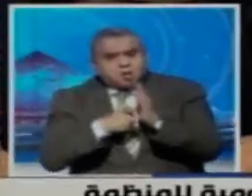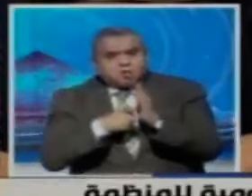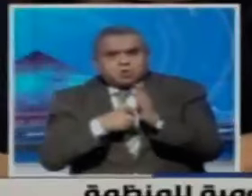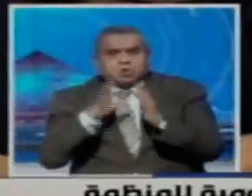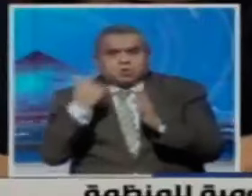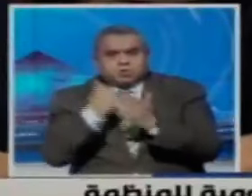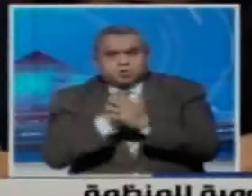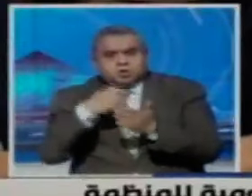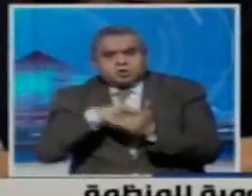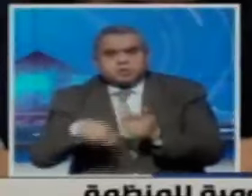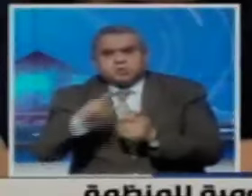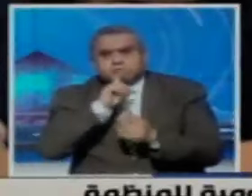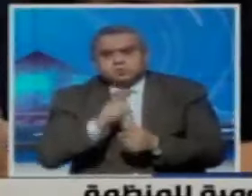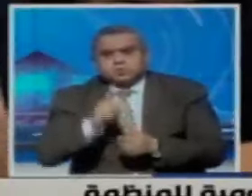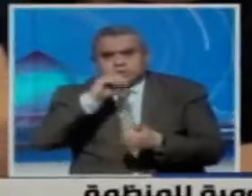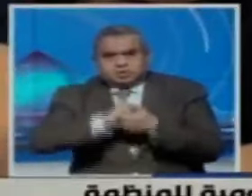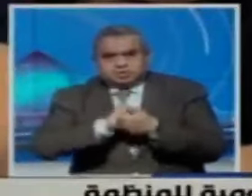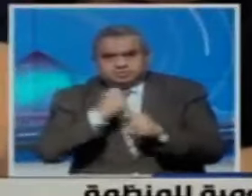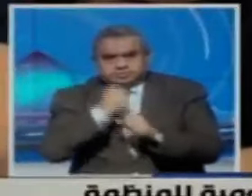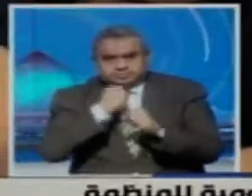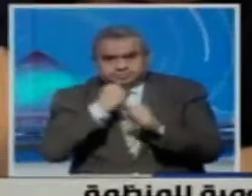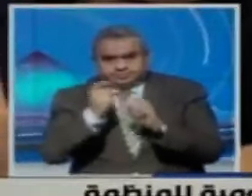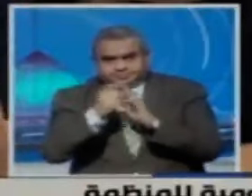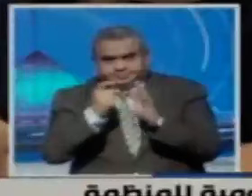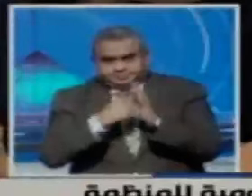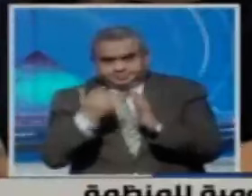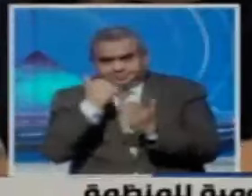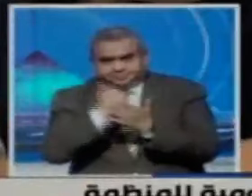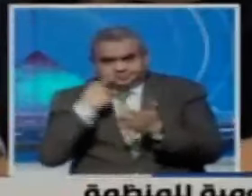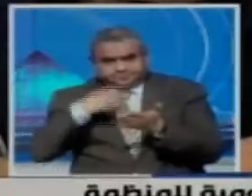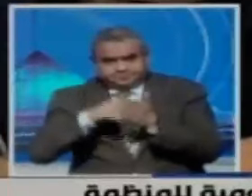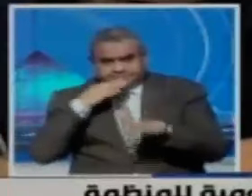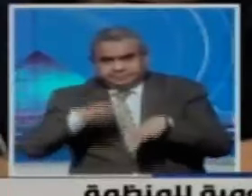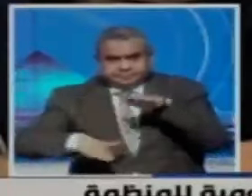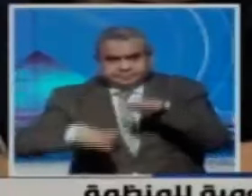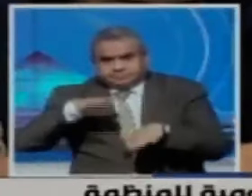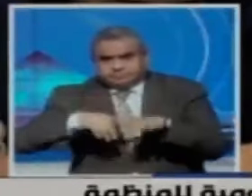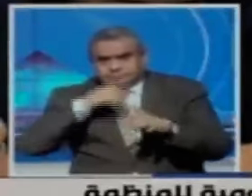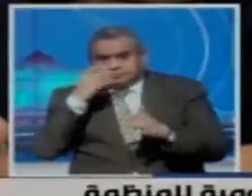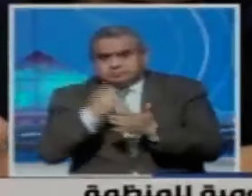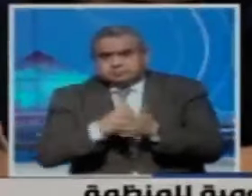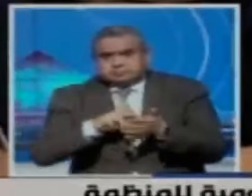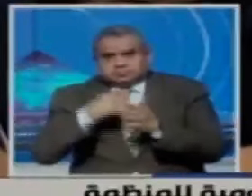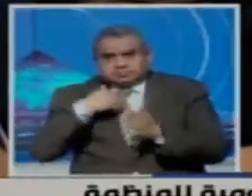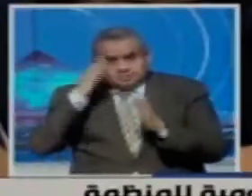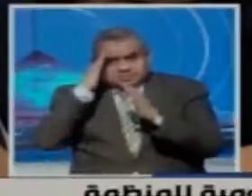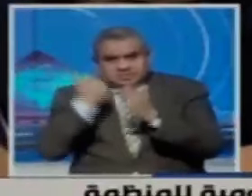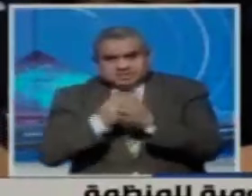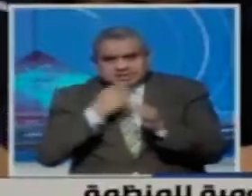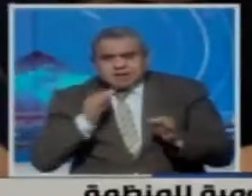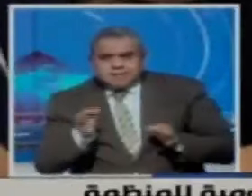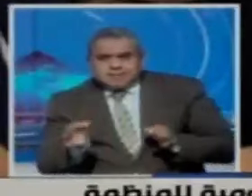ومحاولة توحيد الإطار القانوني في هذا المقام الهام وهو علم القياس